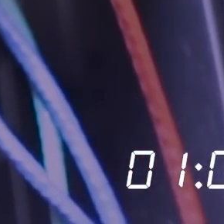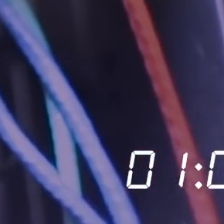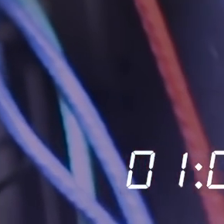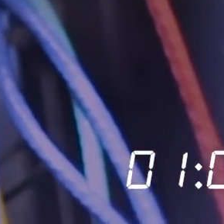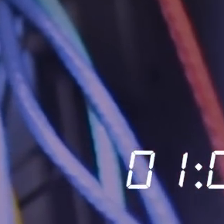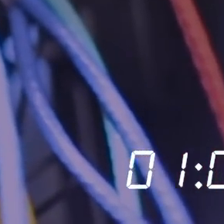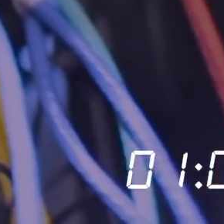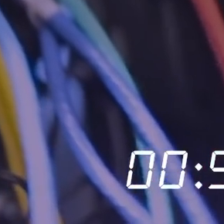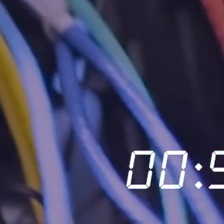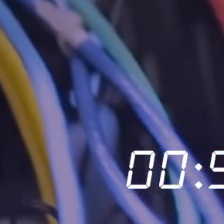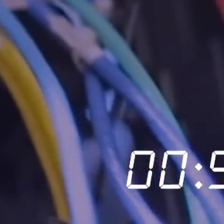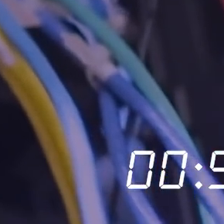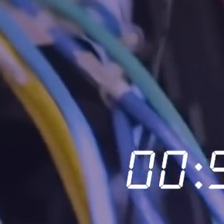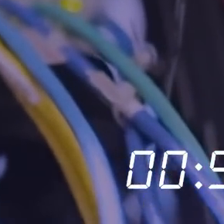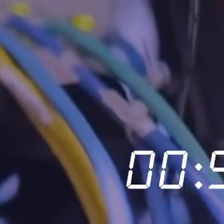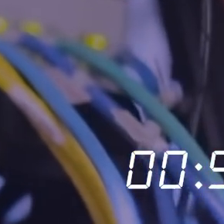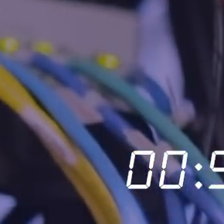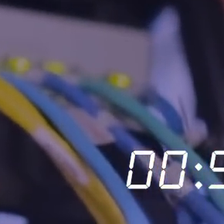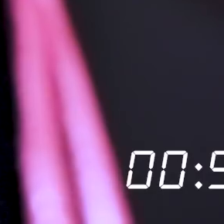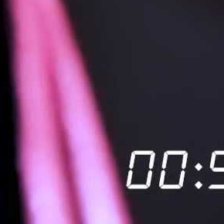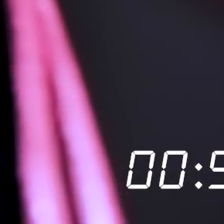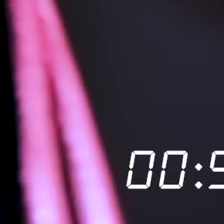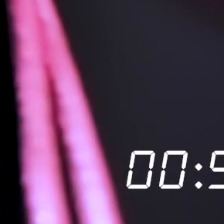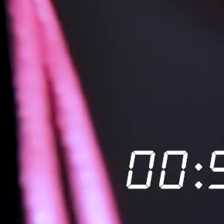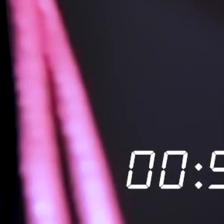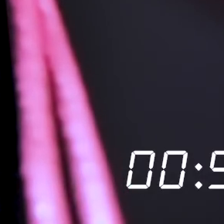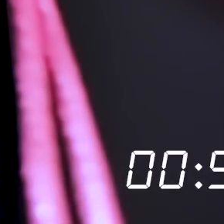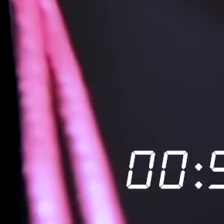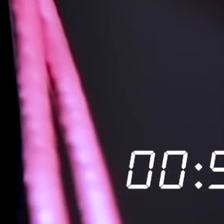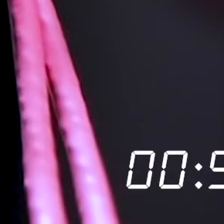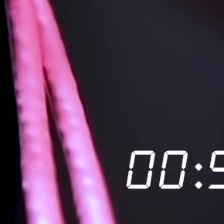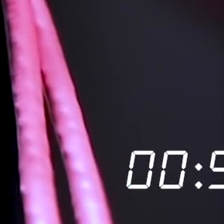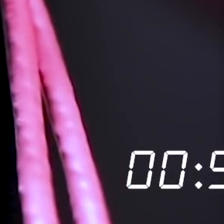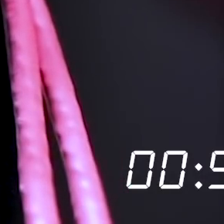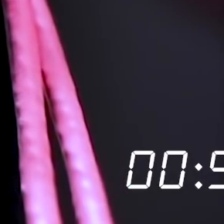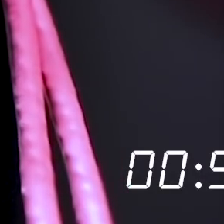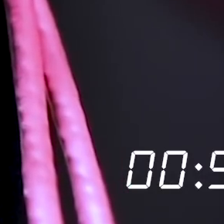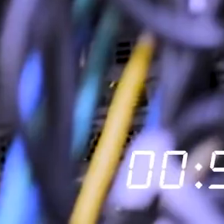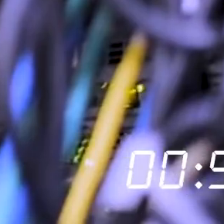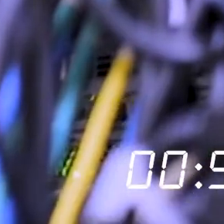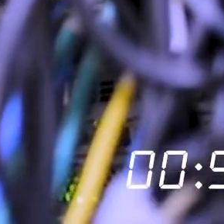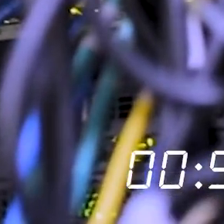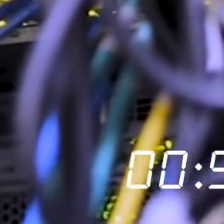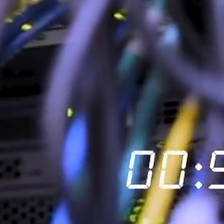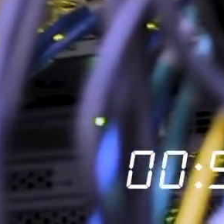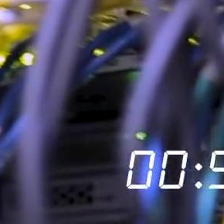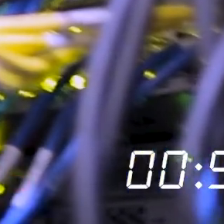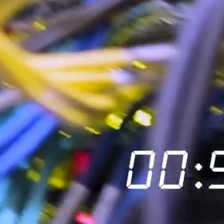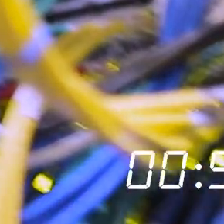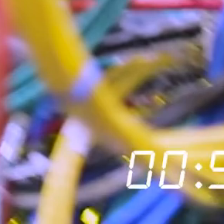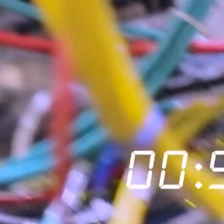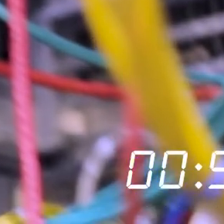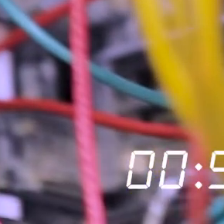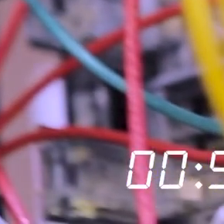Selamat datang di Informatika Ukrida. Buat kamu yang tertarik di bidang komputer dan teknologi, Ukrida punya program studi